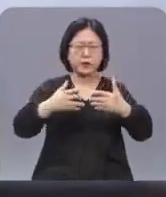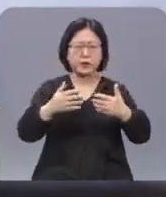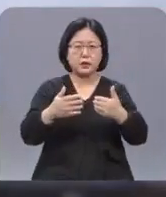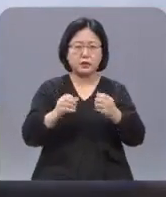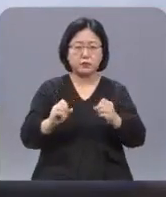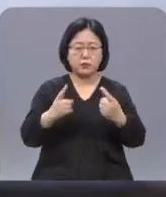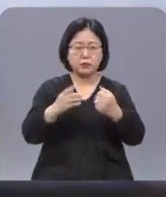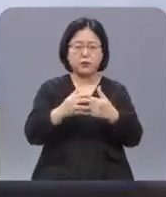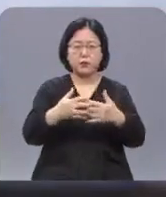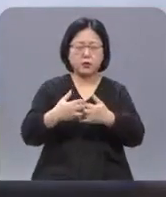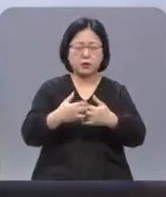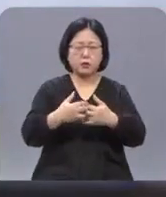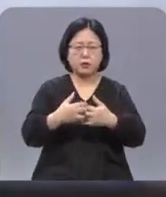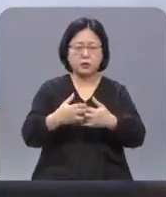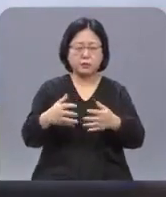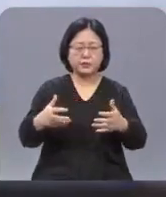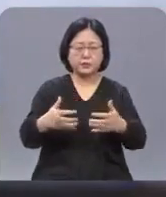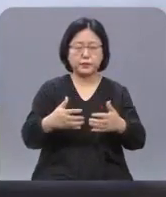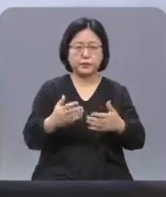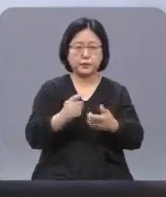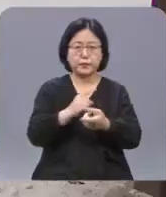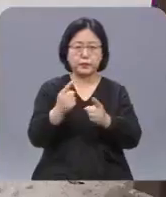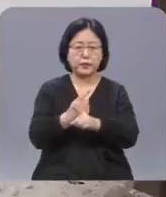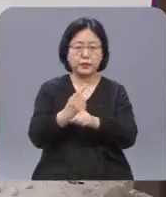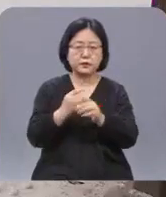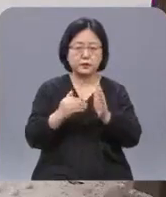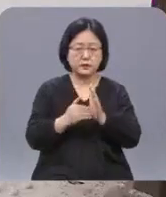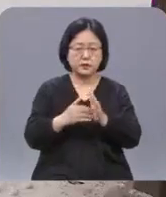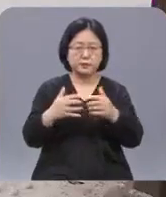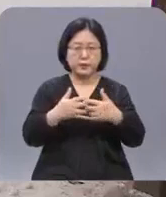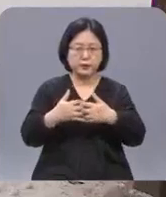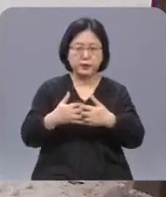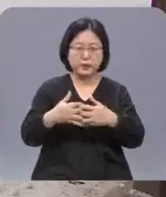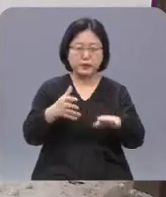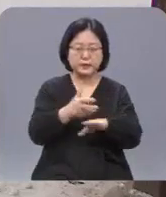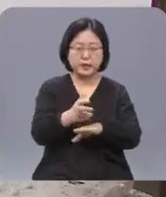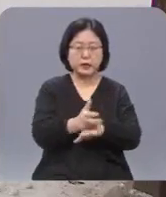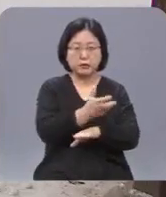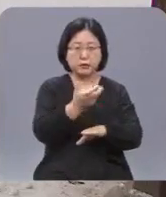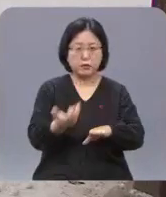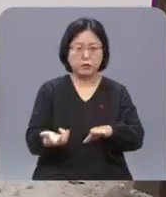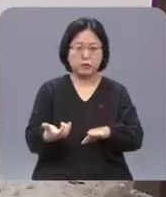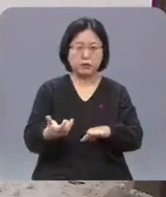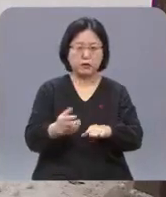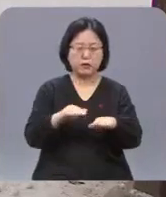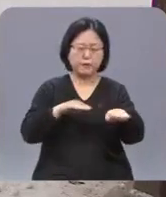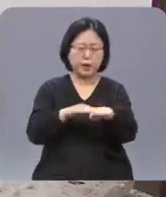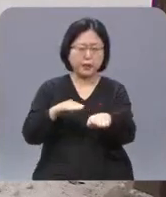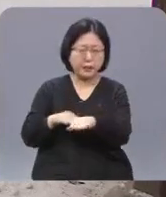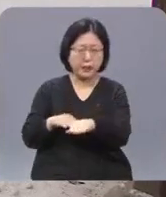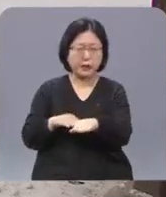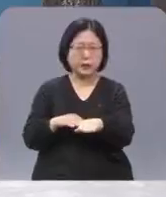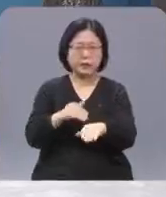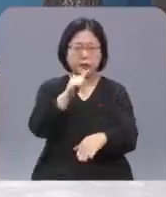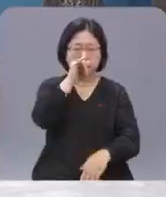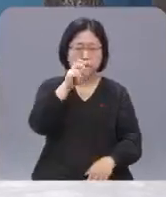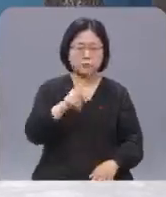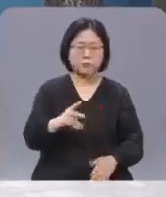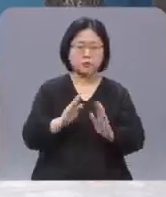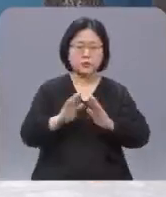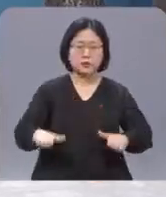얼어붙으면서 육지의 도로는 빙판길로 변했습니다 빈칸길의 차량이 전복되거나 다중 출돌 사고가 나기도 했고